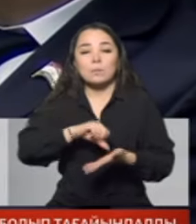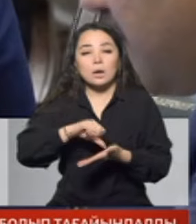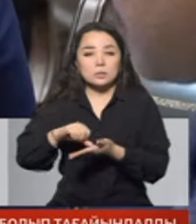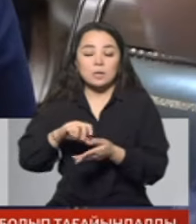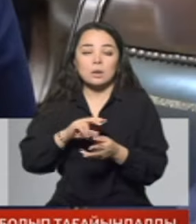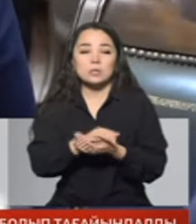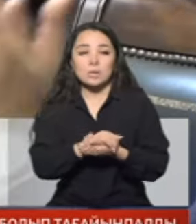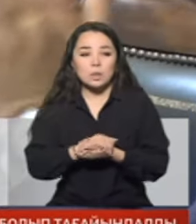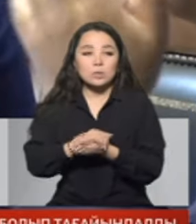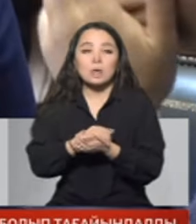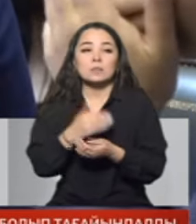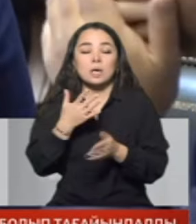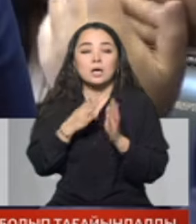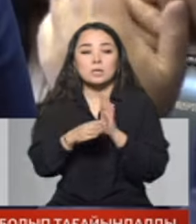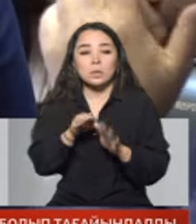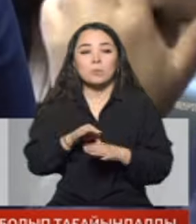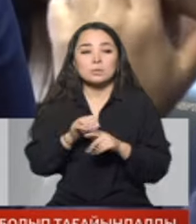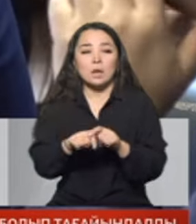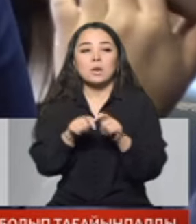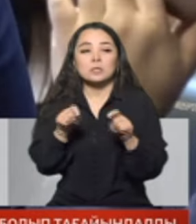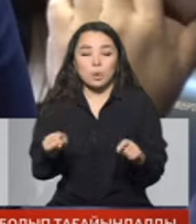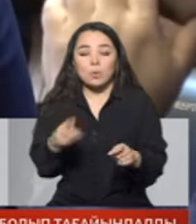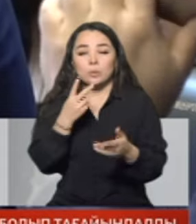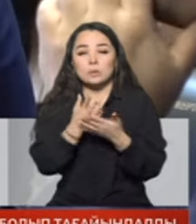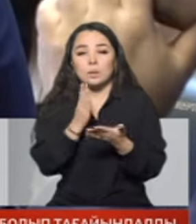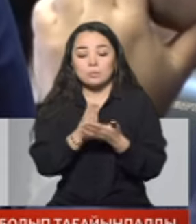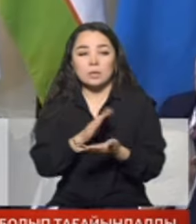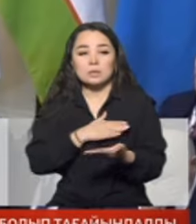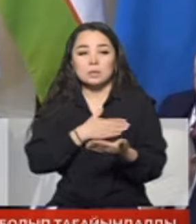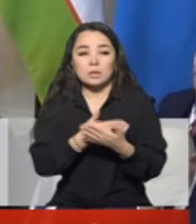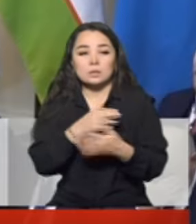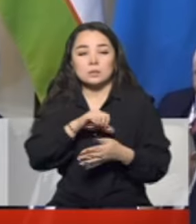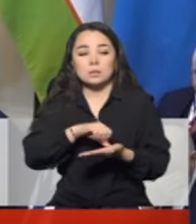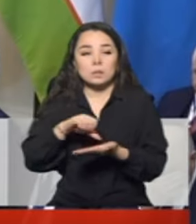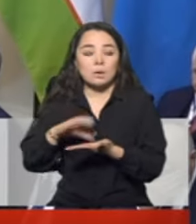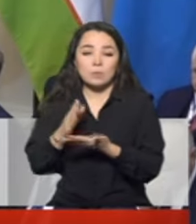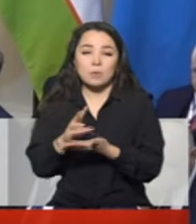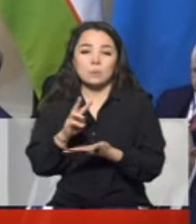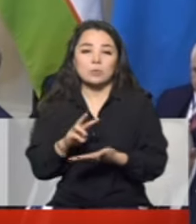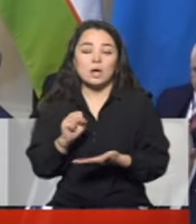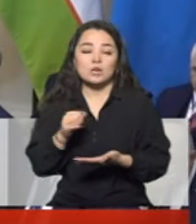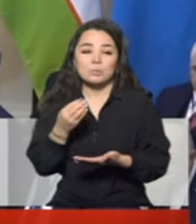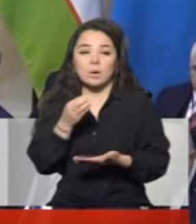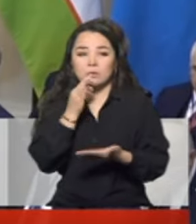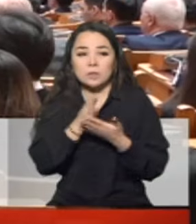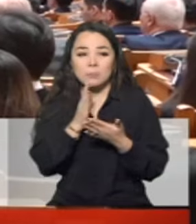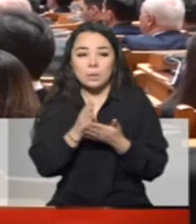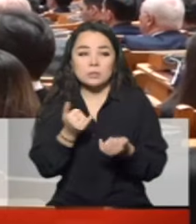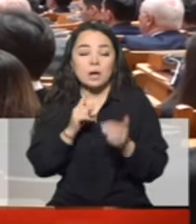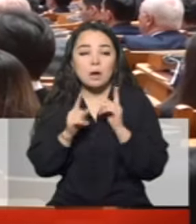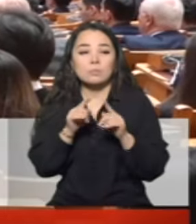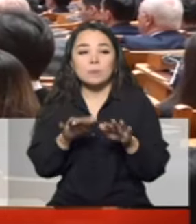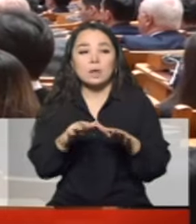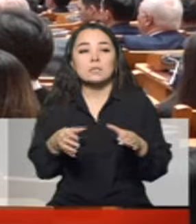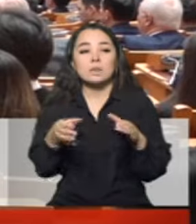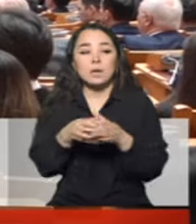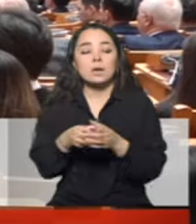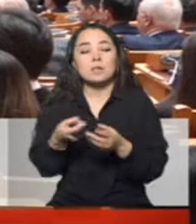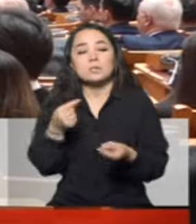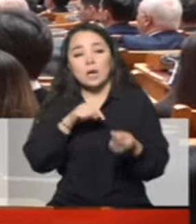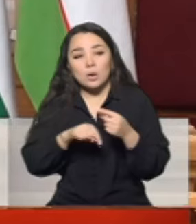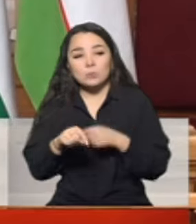институты достастық кеңістігіндегі сайлаудың ашықтығын арттыруға ықпал етті, деді сенат төрағасы Мәулен Әшімбаев. Сонымен қатар ол парламенттік диалогтың